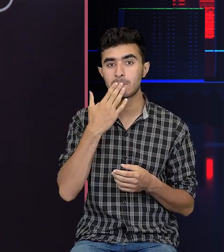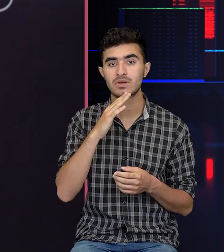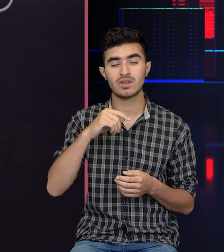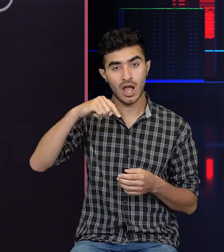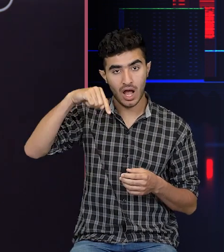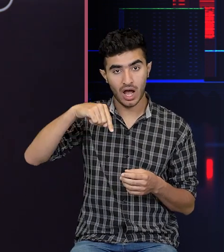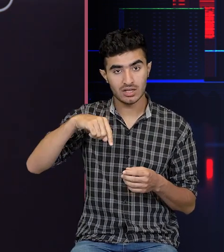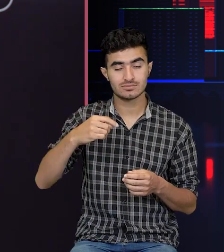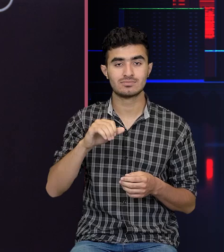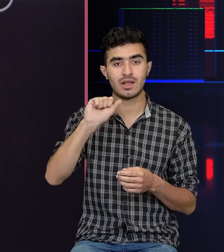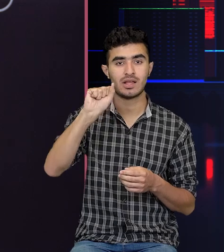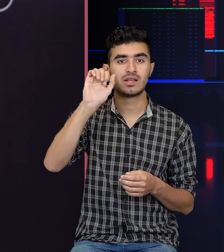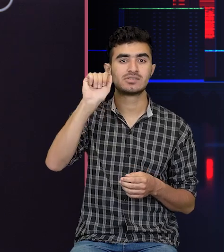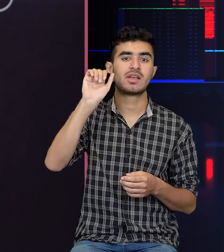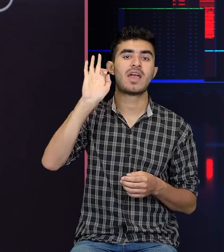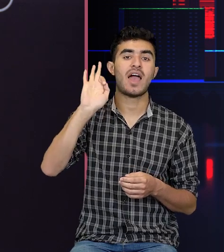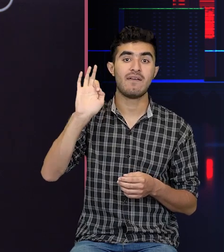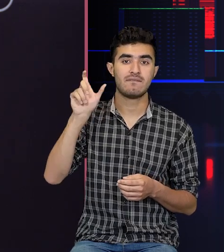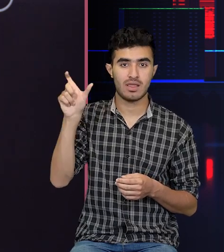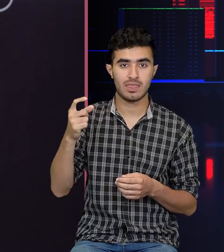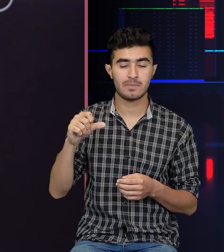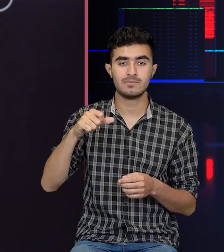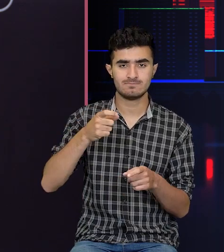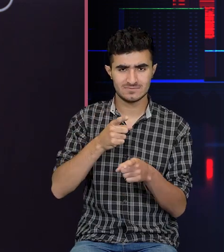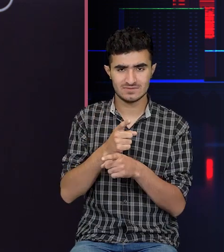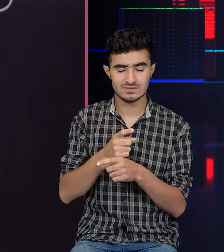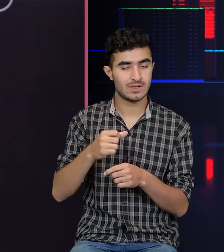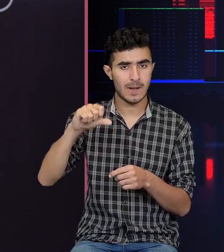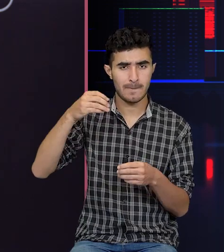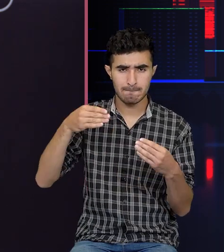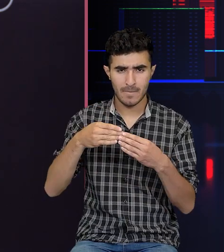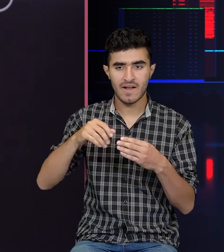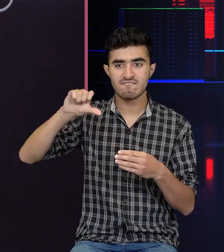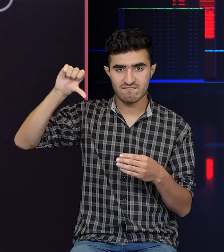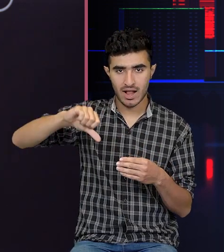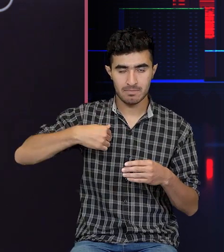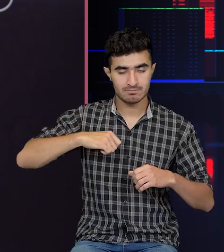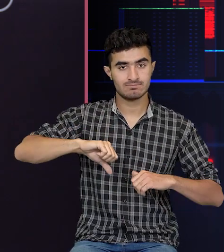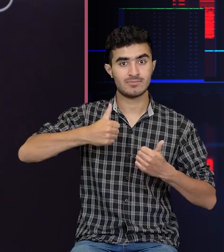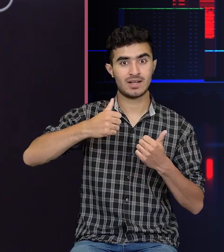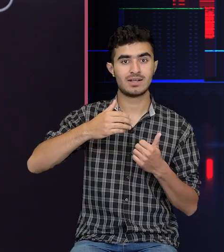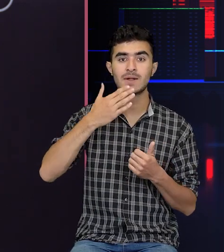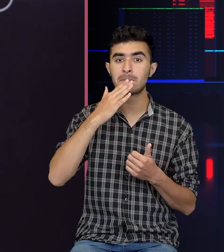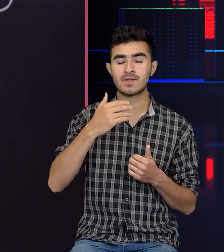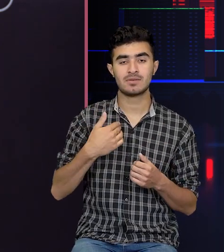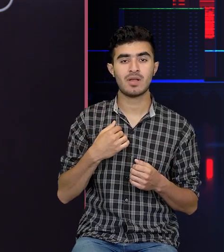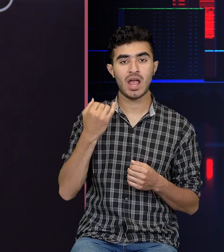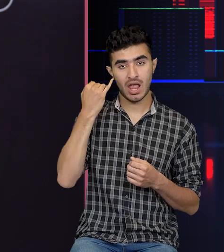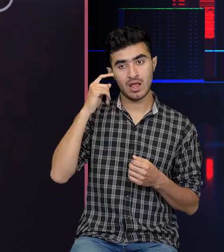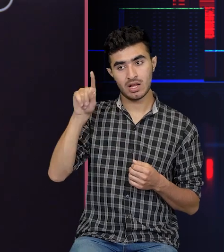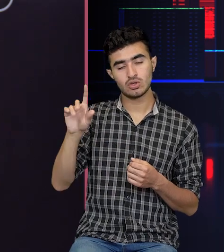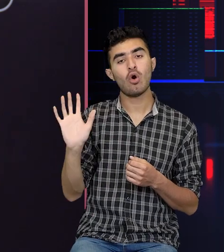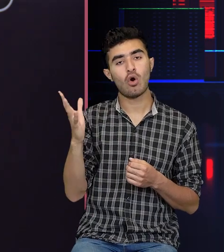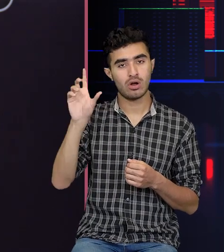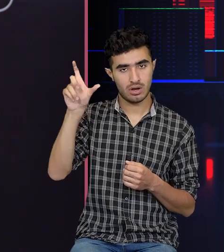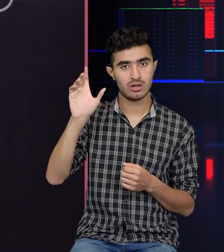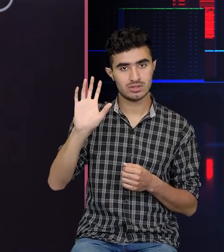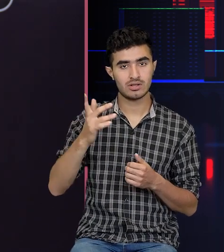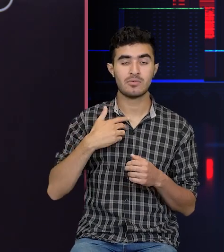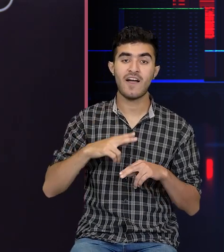को बीट नहीं करूँगा तो मैं वर्ल्ड चैम्पियन नहीं बनूँगा। तो आसिफ भाई 2 टाइम वर्ल्ड चैम्पियन थे, तो काफ़ी टफ मैच